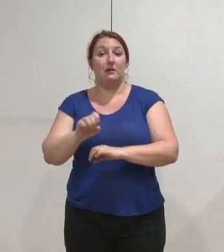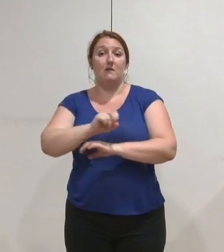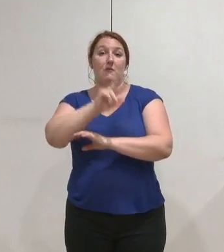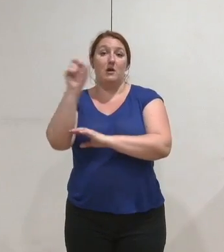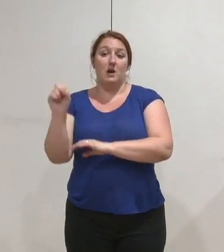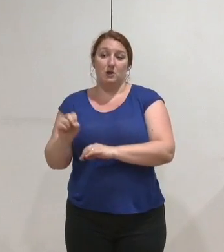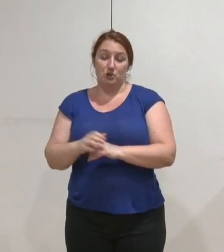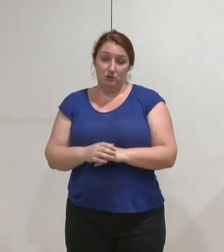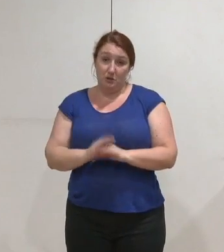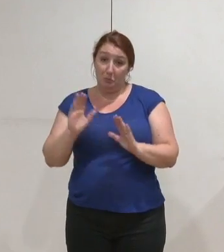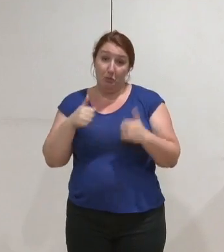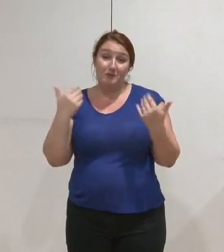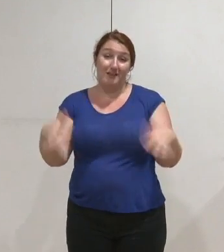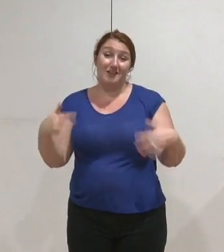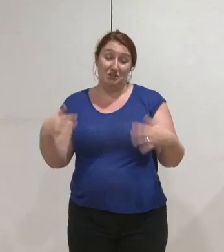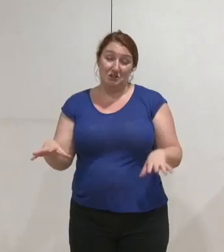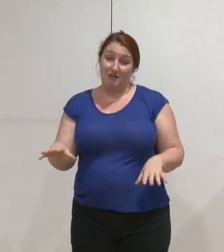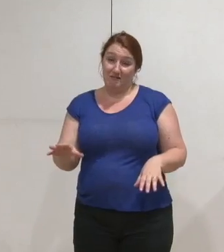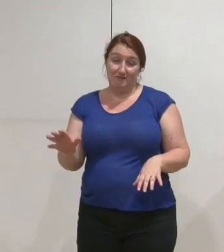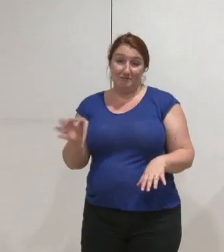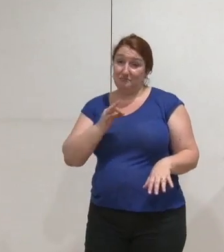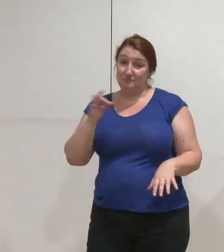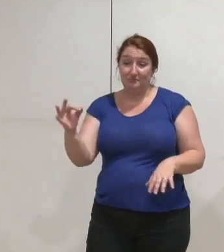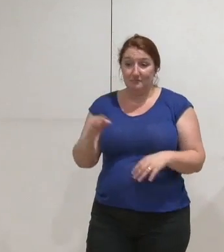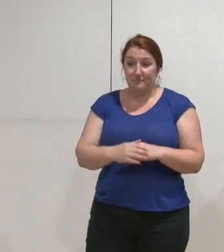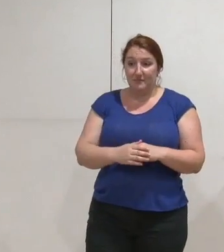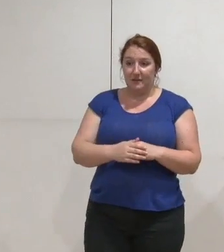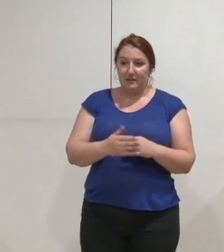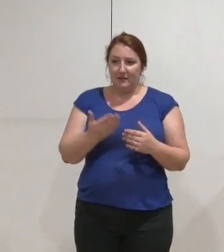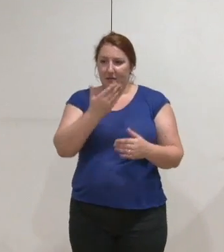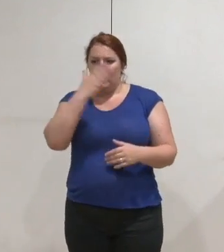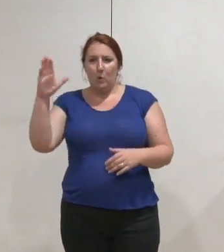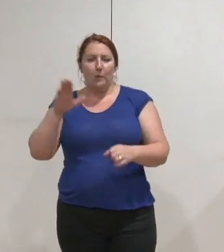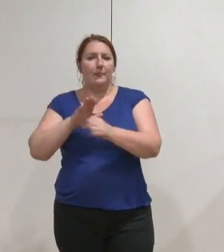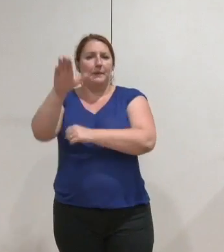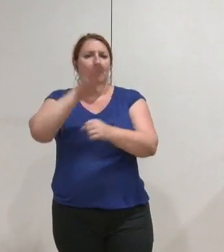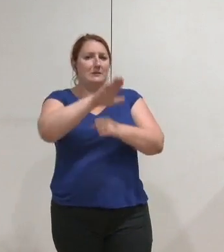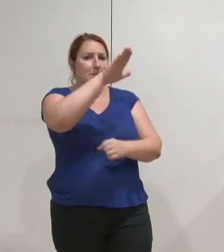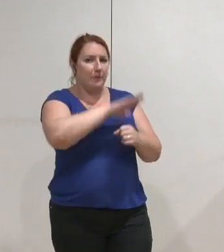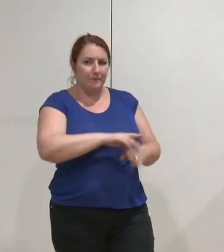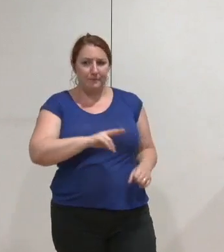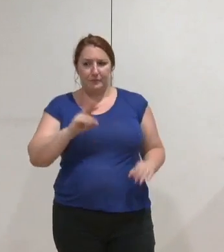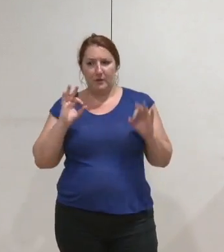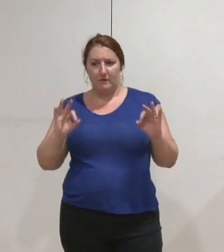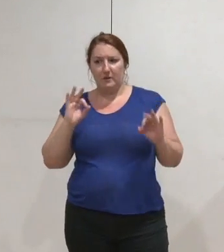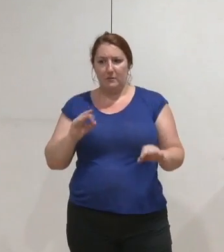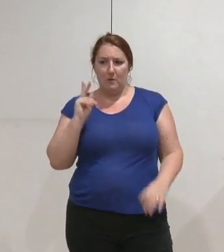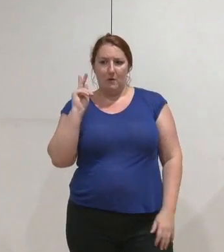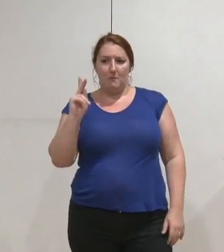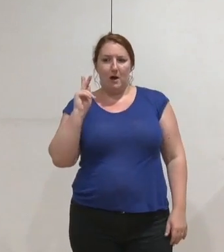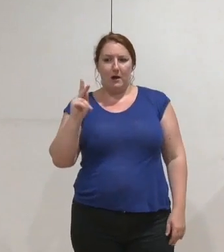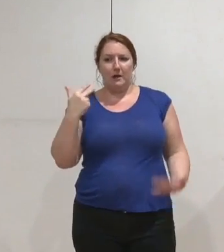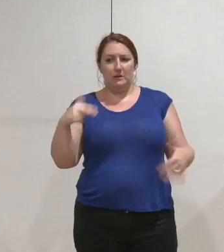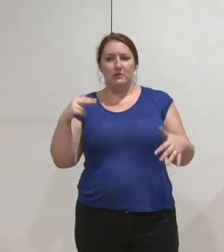voyage pour les autres déplacements sur lesquels vous m'interpellez je suis allée effectivement à Paris le pour le